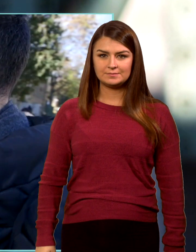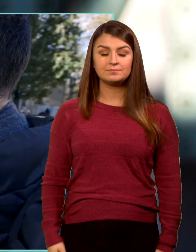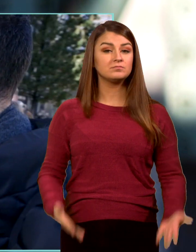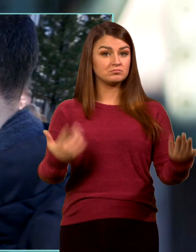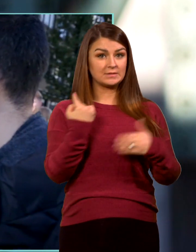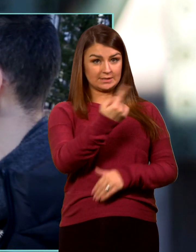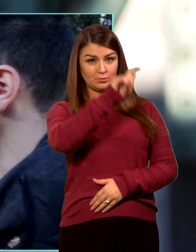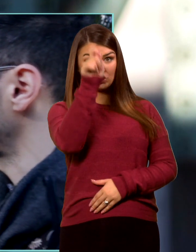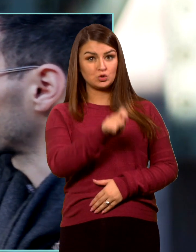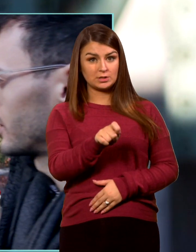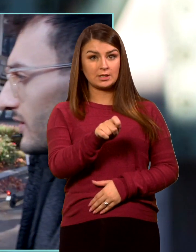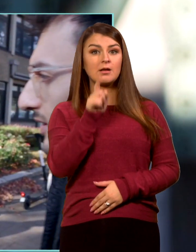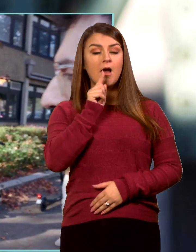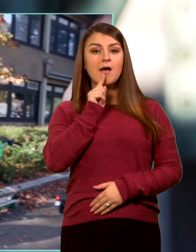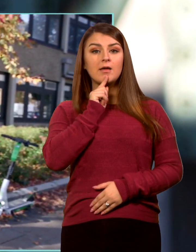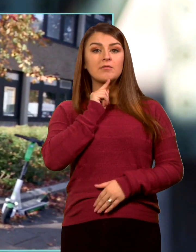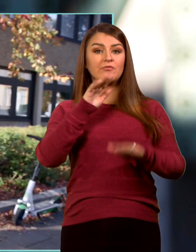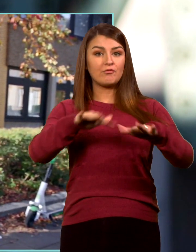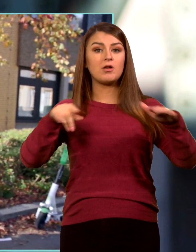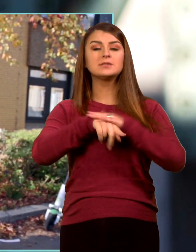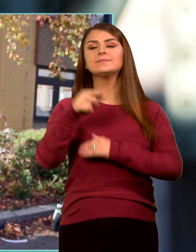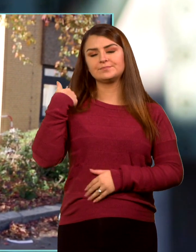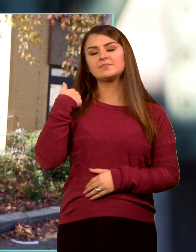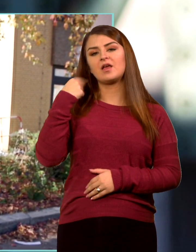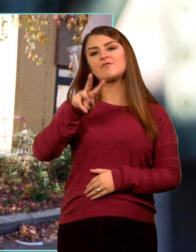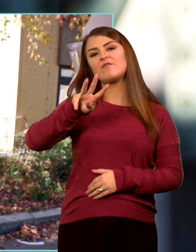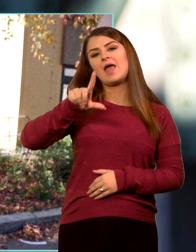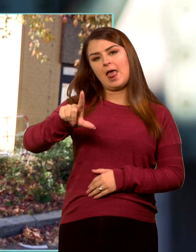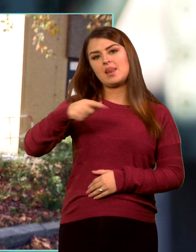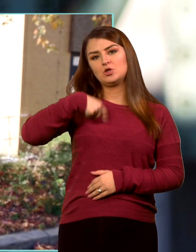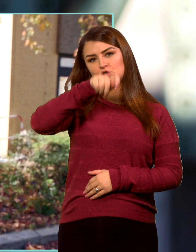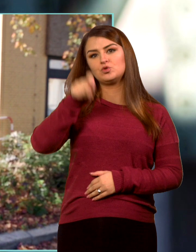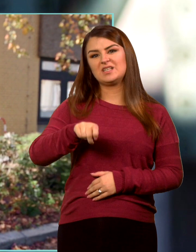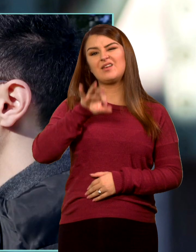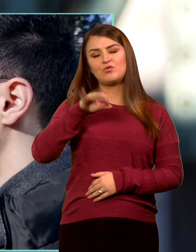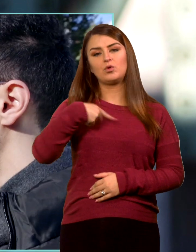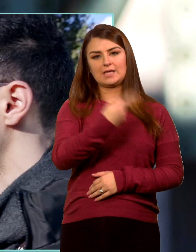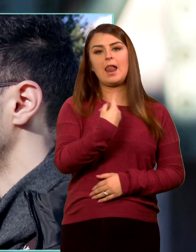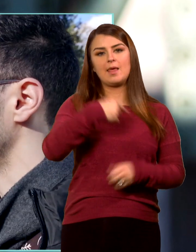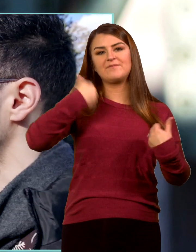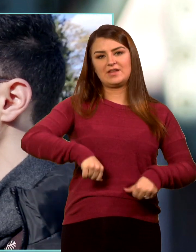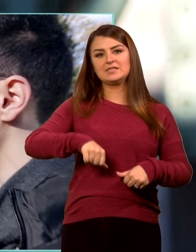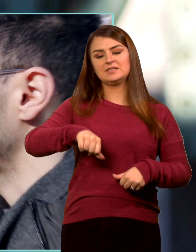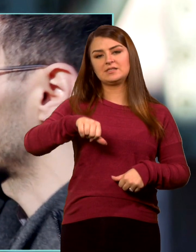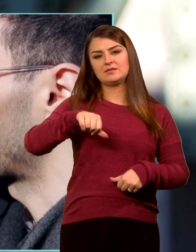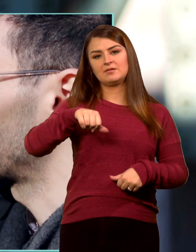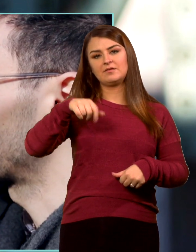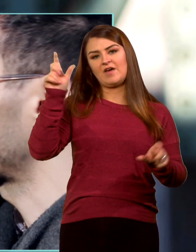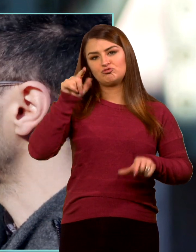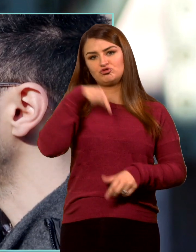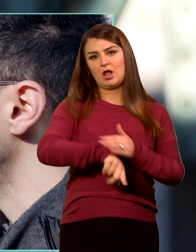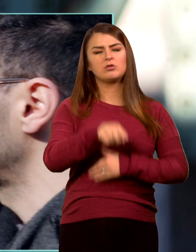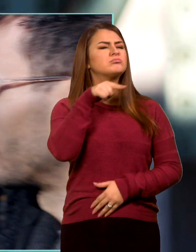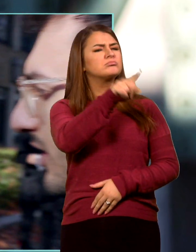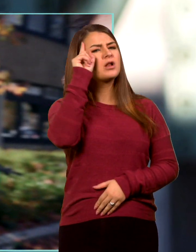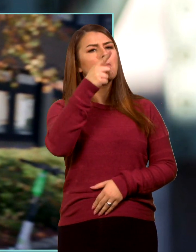Du studierst hier und gehst gleich in die Vorlesung? Genau, ich studiere VWL hier und das ist eine Pflichtveranstaltung für alle. Und wenn ich hier so die ganze Polizei mir so angucke, was